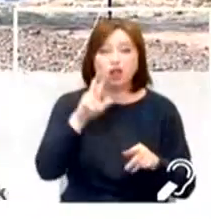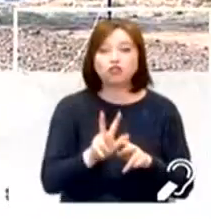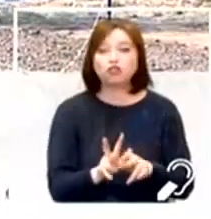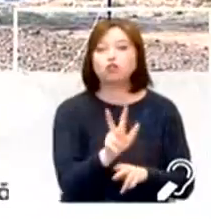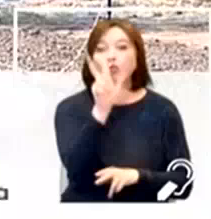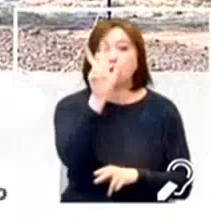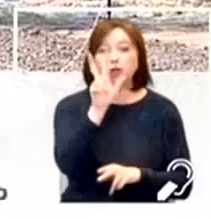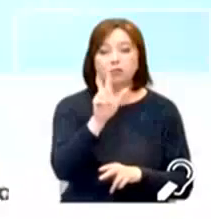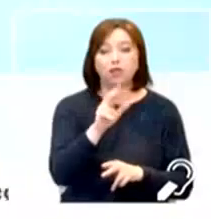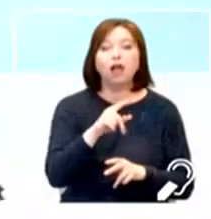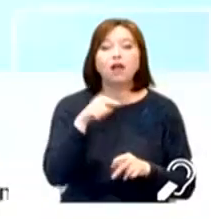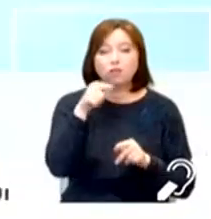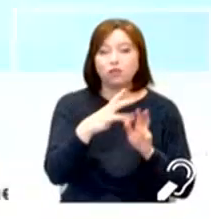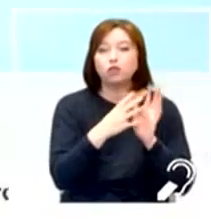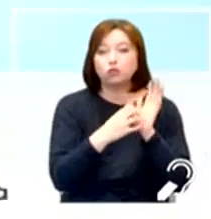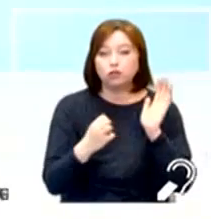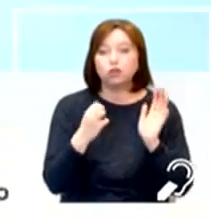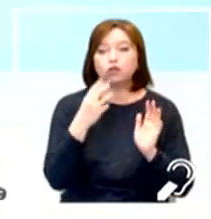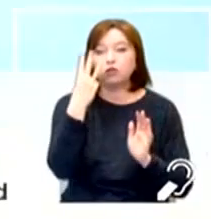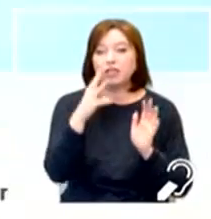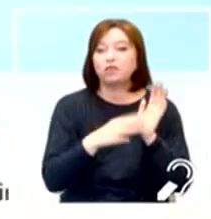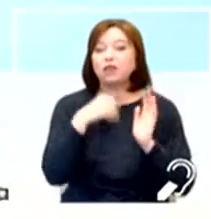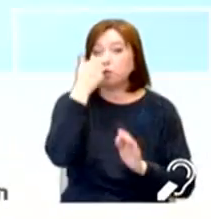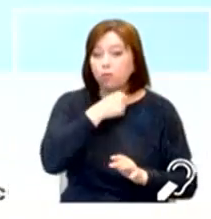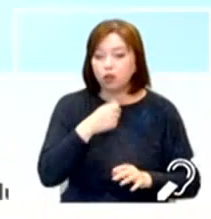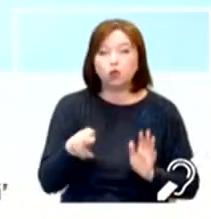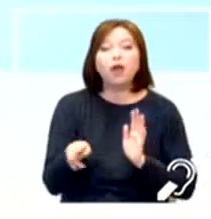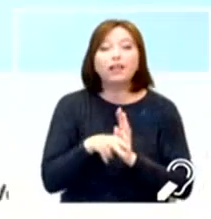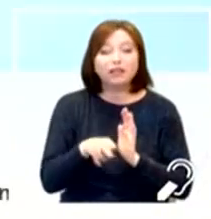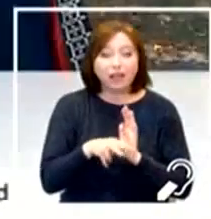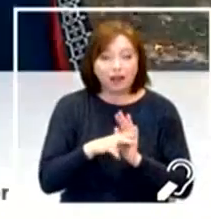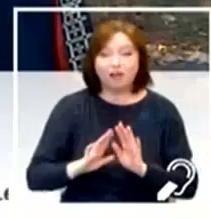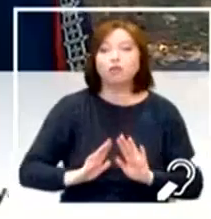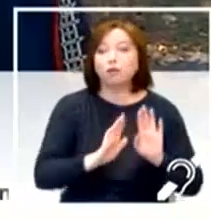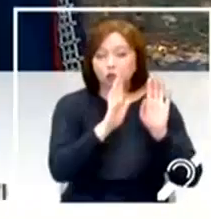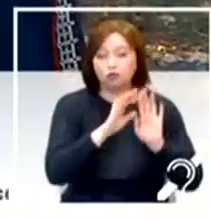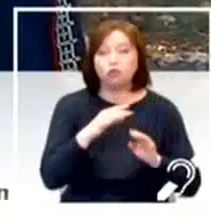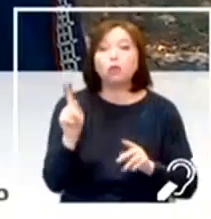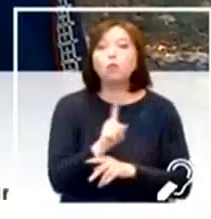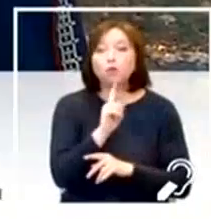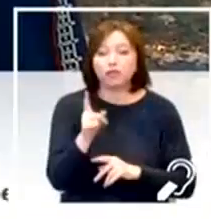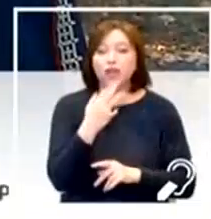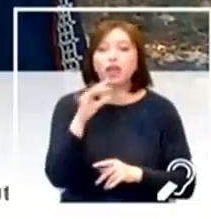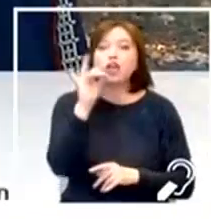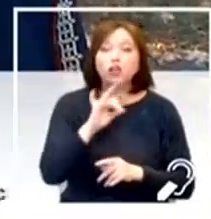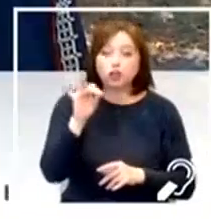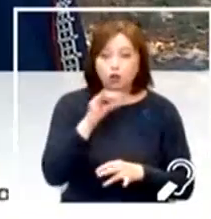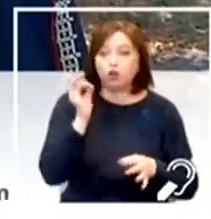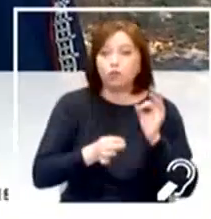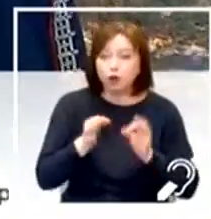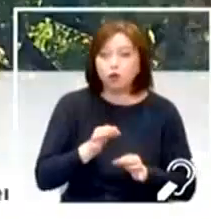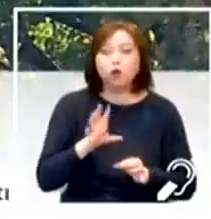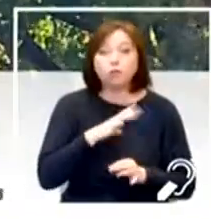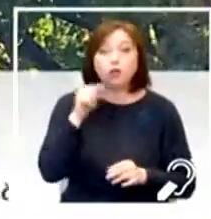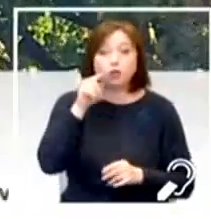ridicată inițial în anul 1938. Directorul adjunct al Muzeului Național de Etnografie și Istorie Naturală a fost